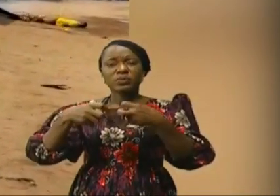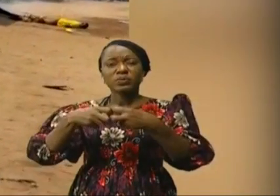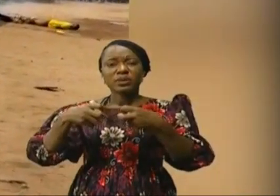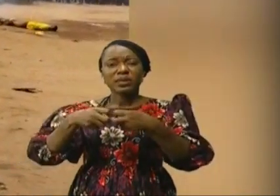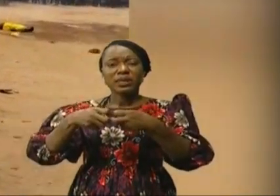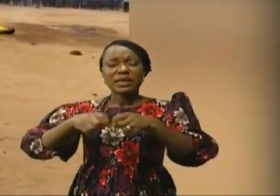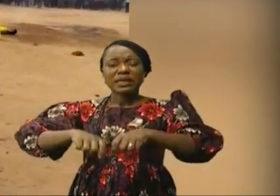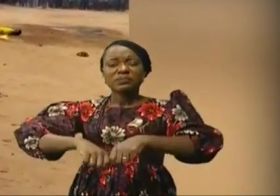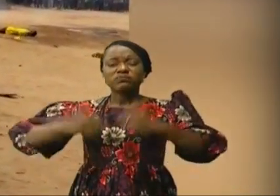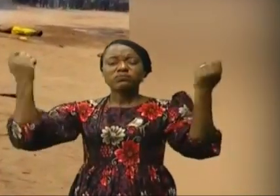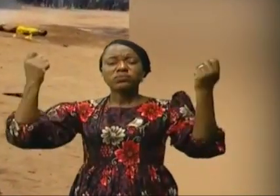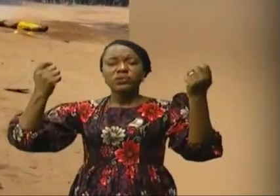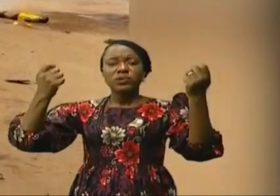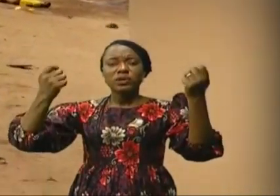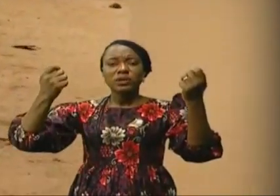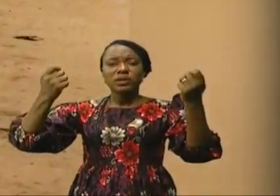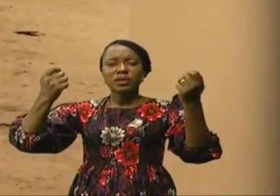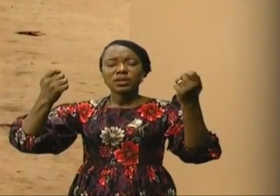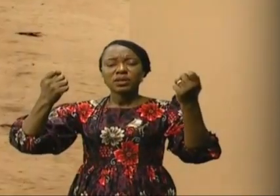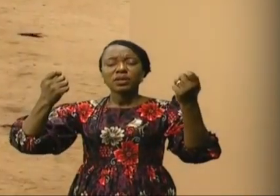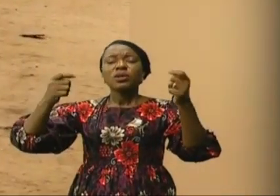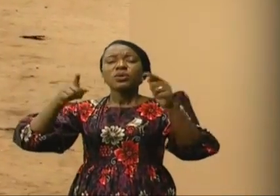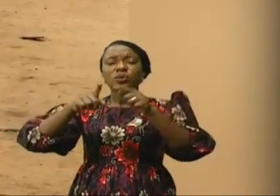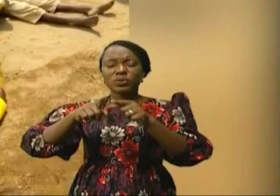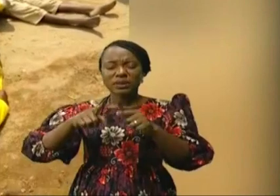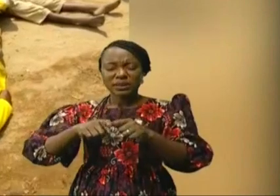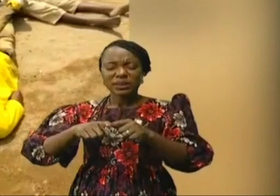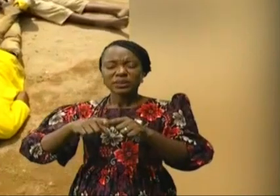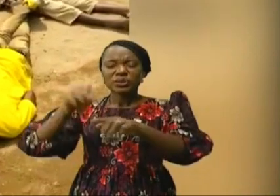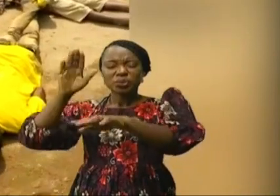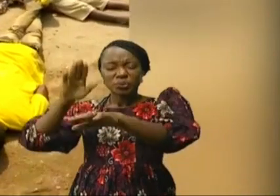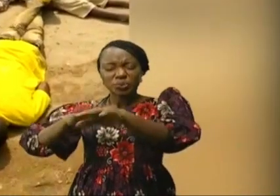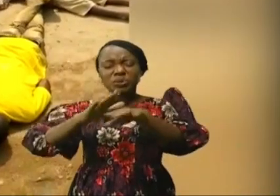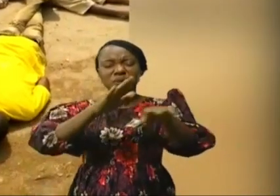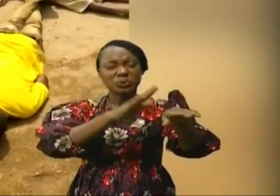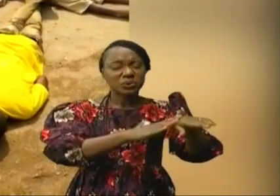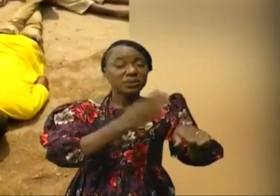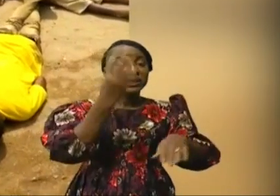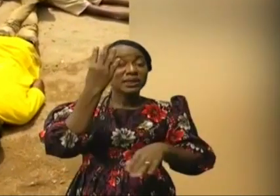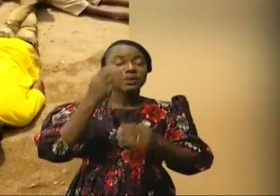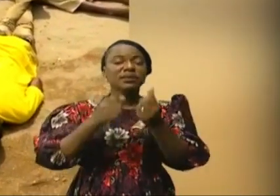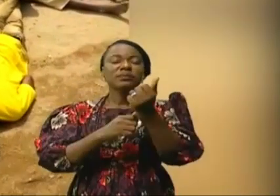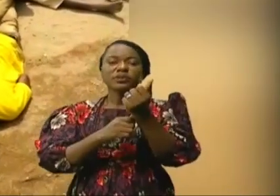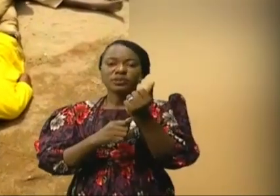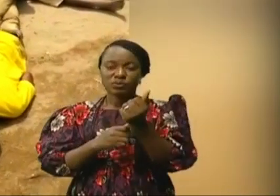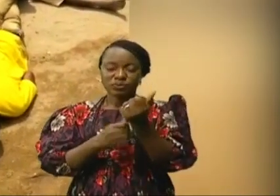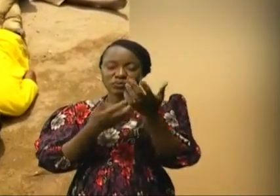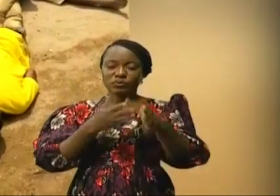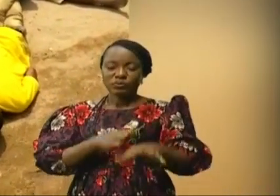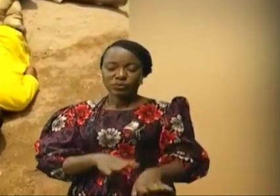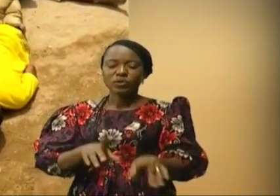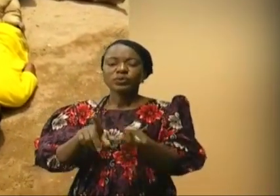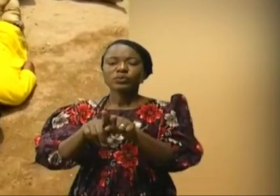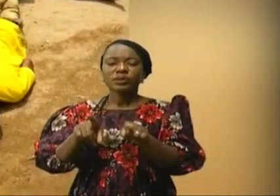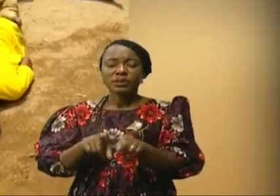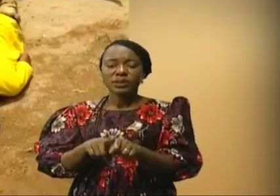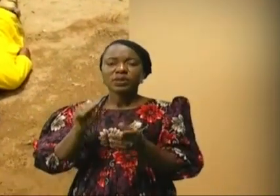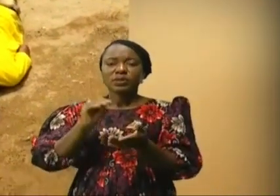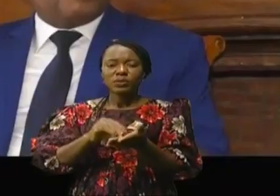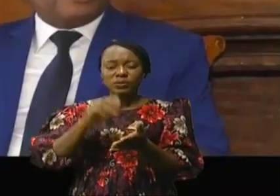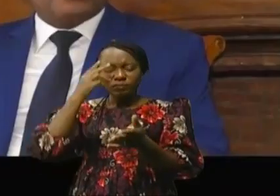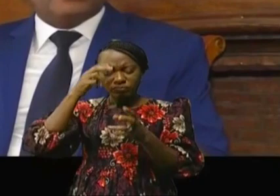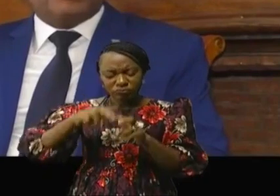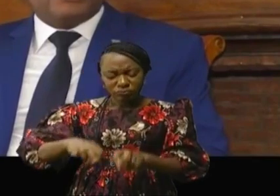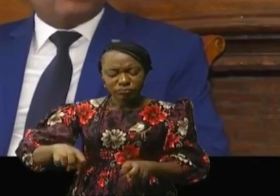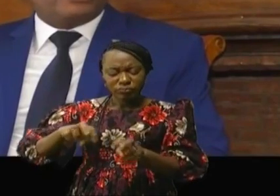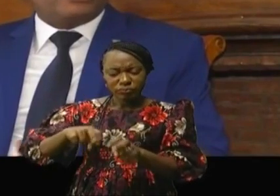lâché et qui a électrocuté 4 manifestants. Je voudrais aussi souligner qu'une enquête